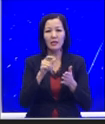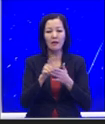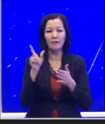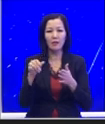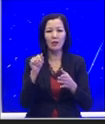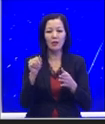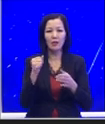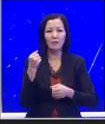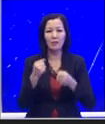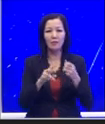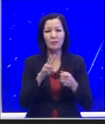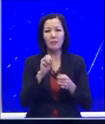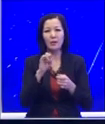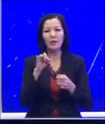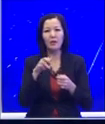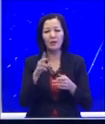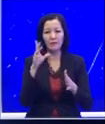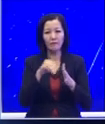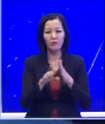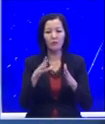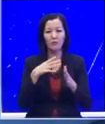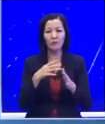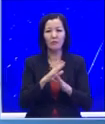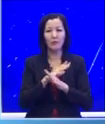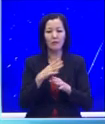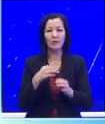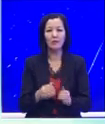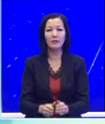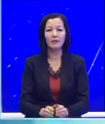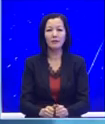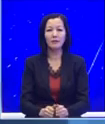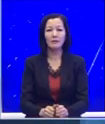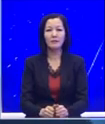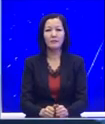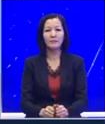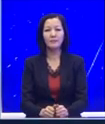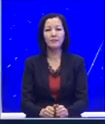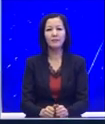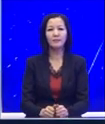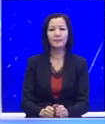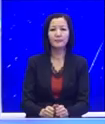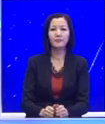воздушного судна Марат Муратбаев. Дамир Анитов, Джумаханов, телеканал ЖЦУ.